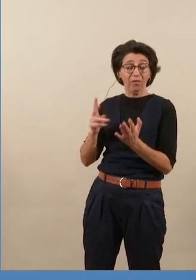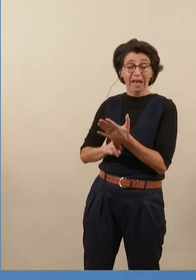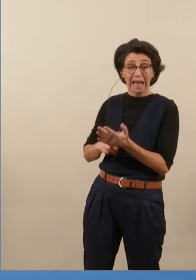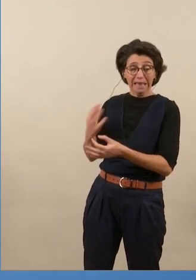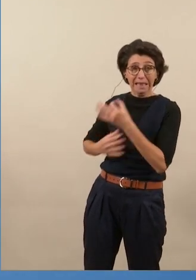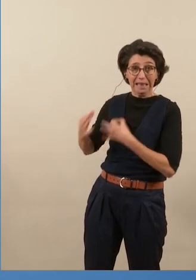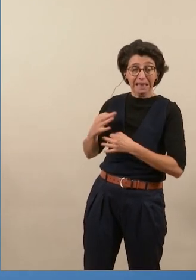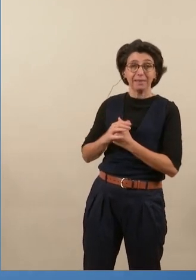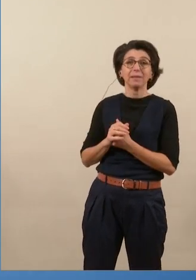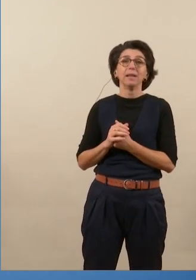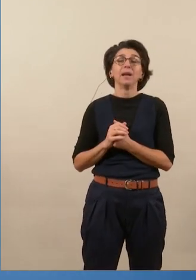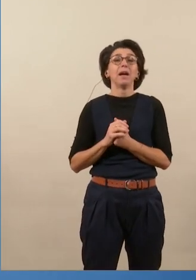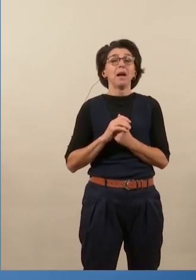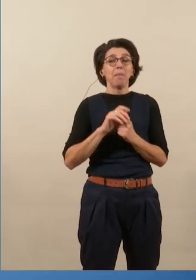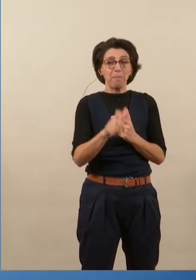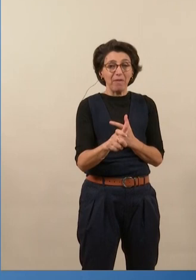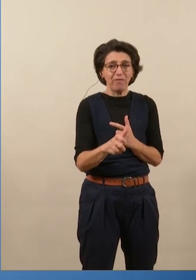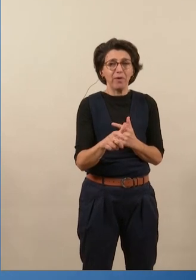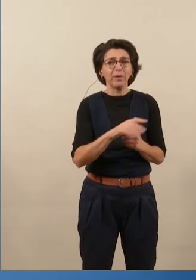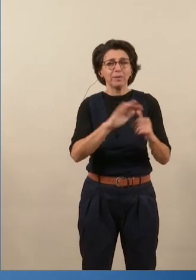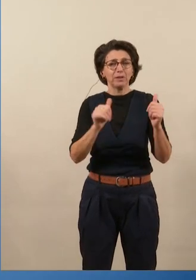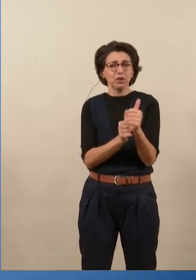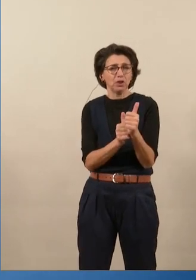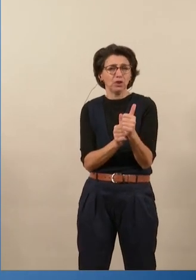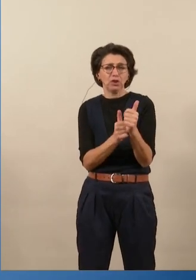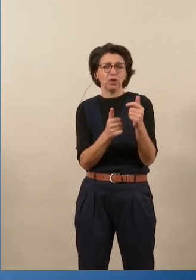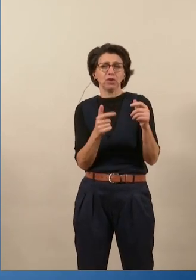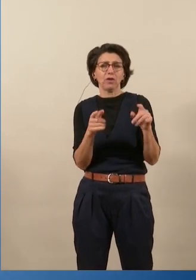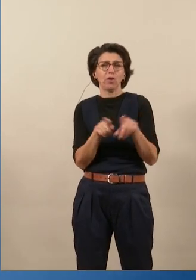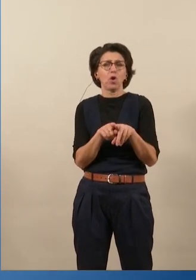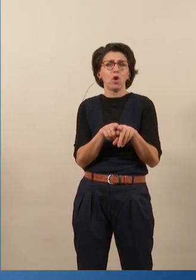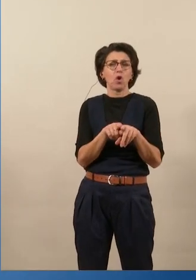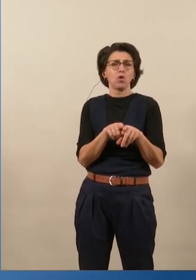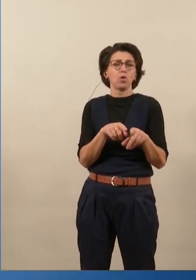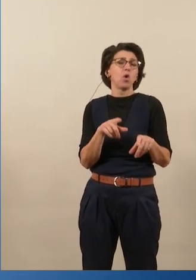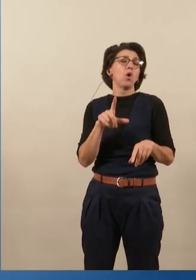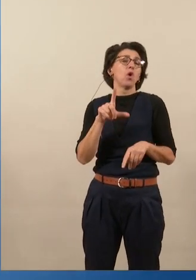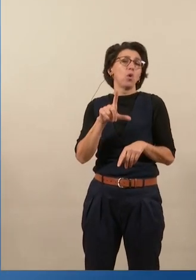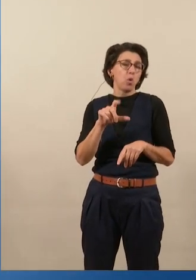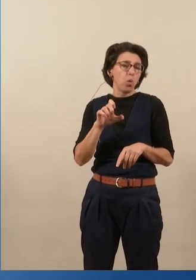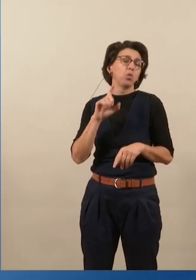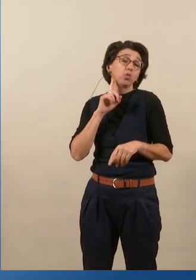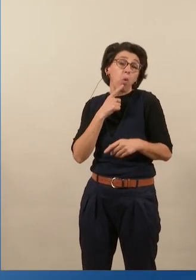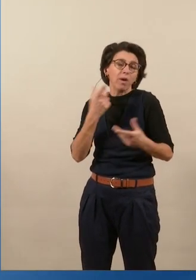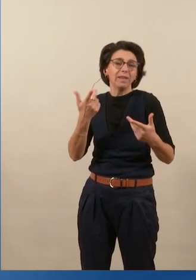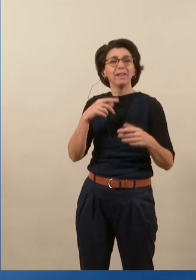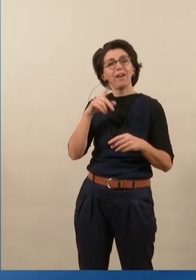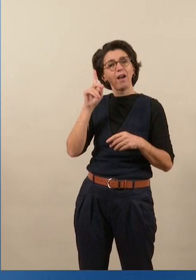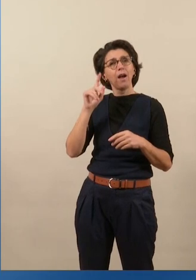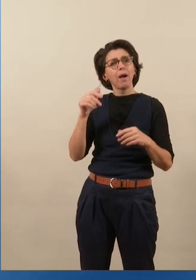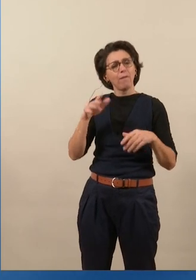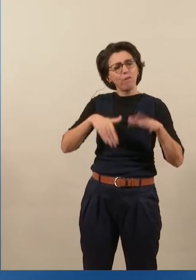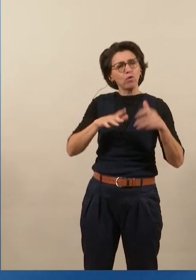lui aussi dénonce la violence de votre fonctionnement y compris avec une femme du cabinet ça a été rappelé par par dominiic